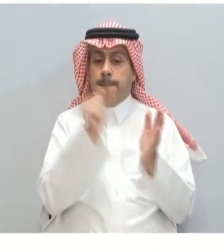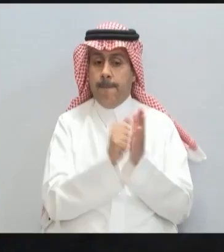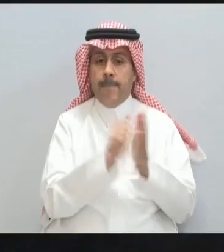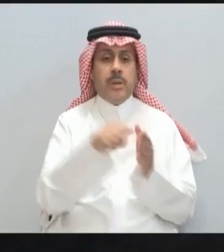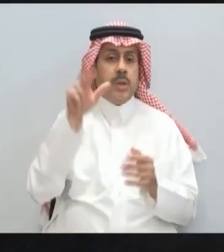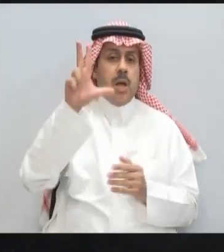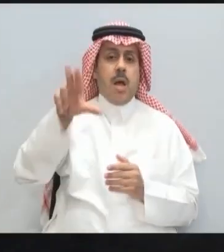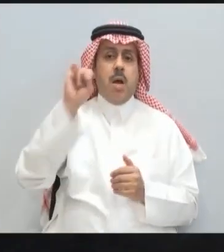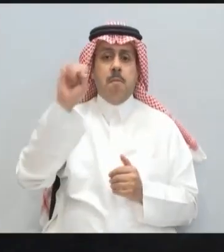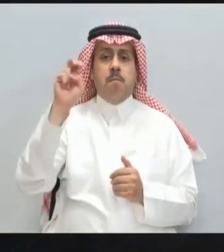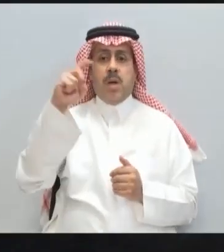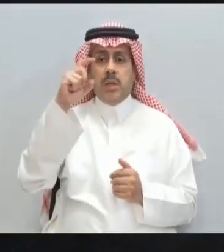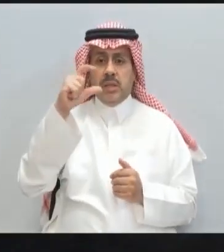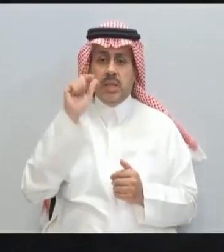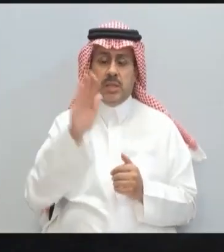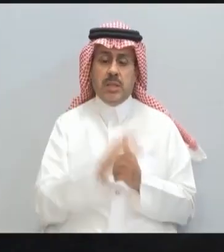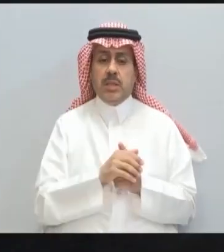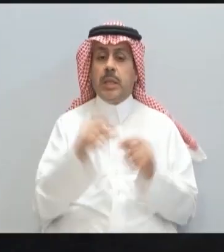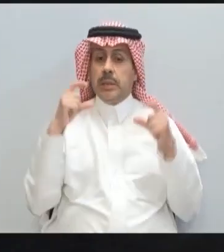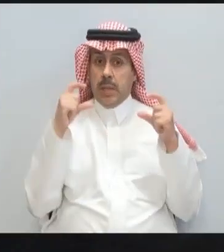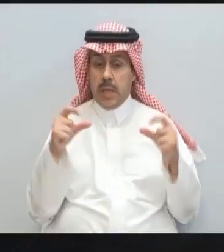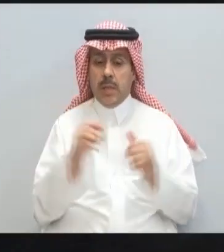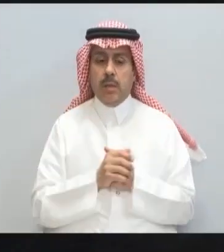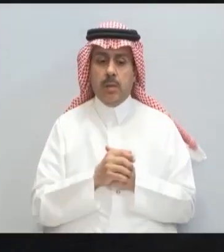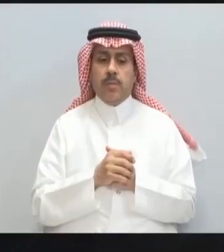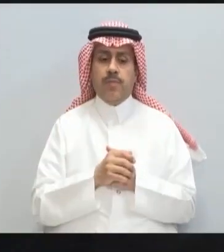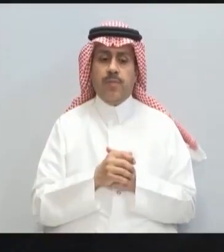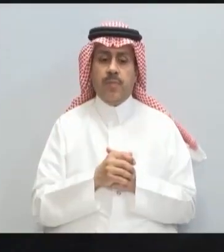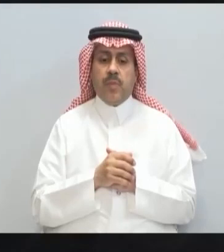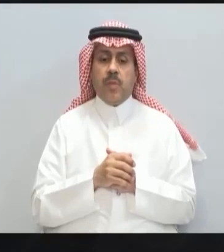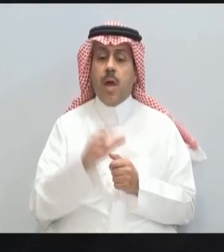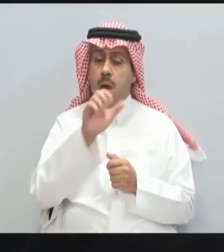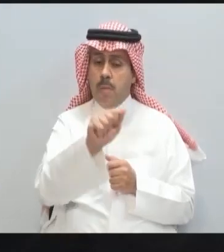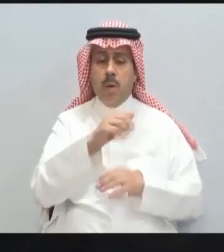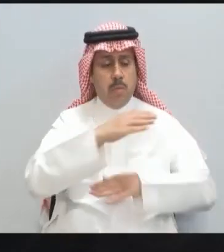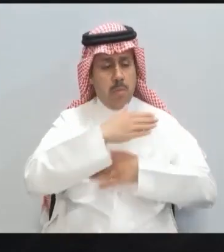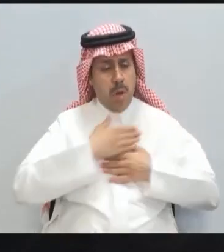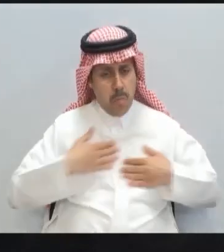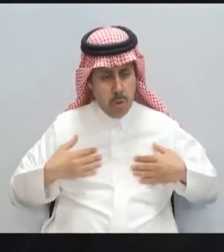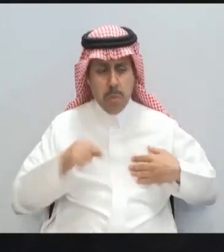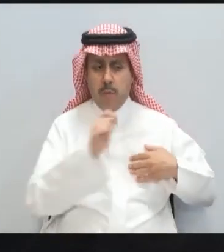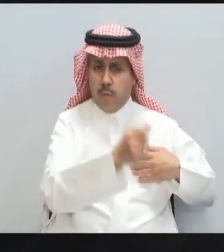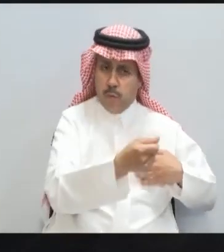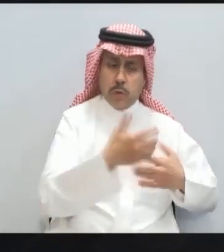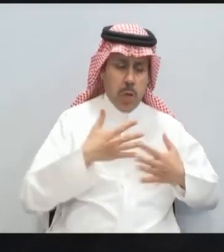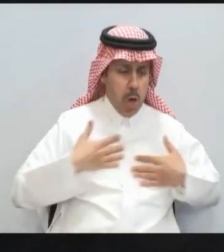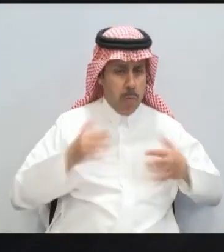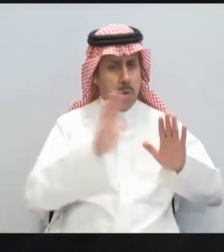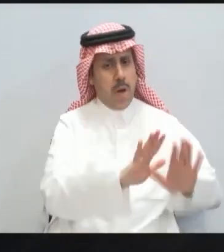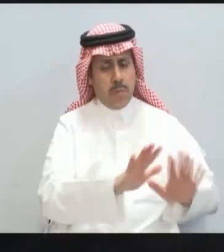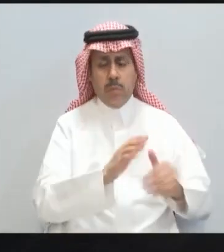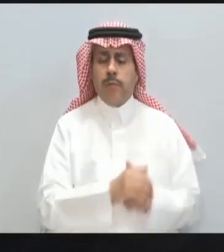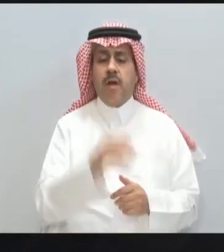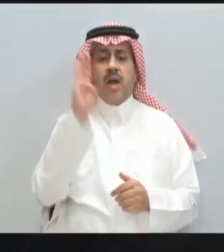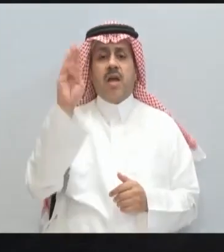ادله اخرى داله على ما سبق ذكره وامنهم على انفسهم وعلى اموالهم وكذلك في